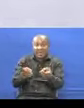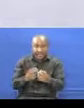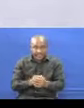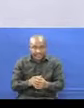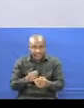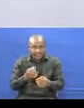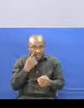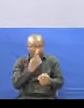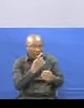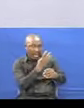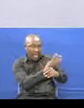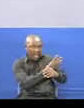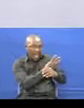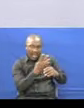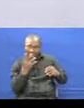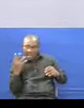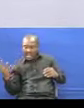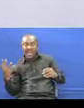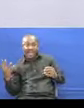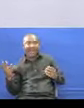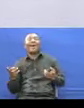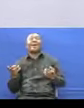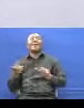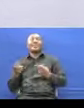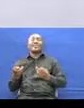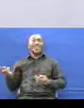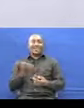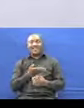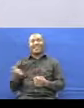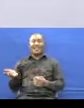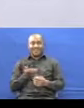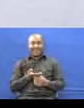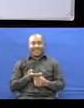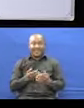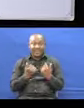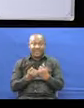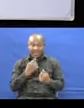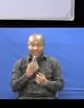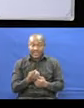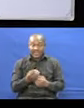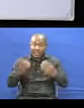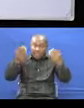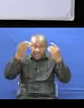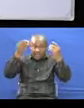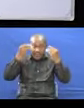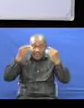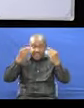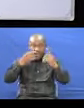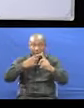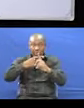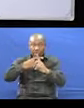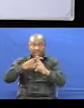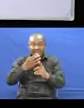yake 4. Na hii hapa asili yake 4. Ndio maana tumesema tunajifunza kujumlisha namba